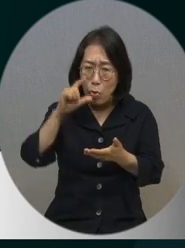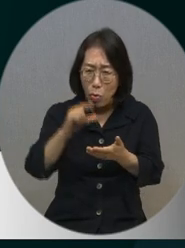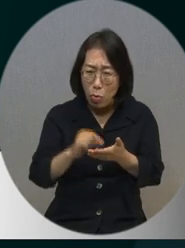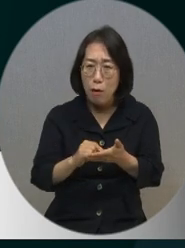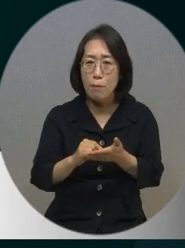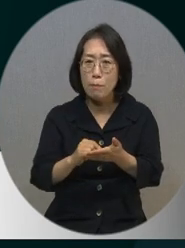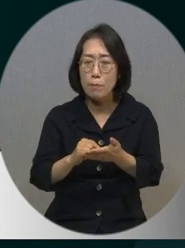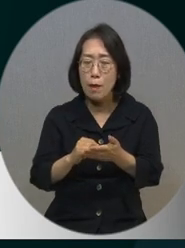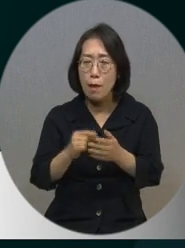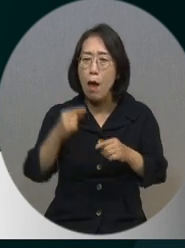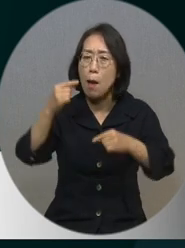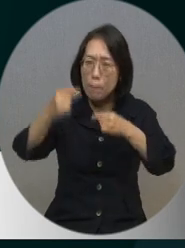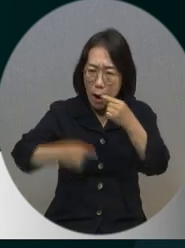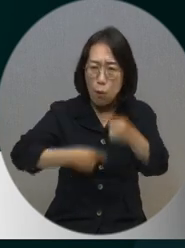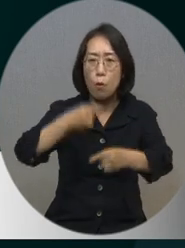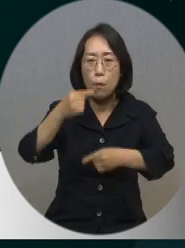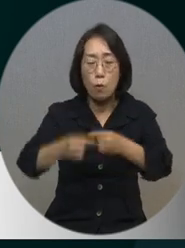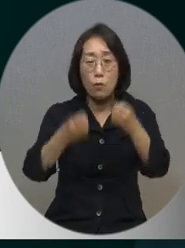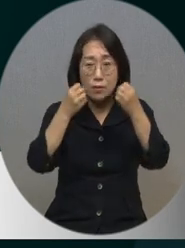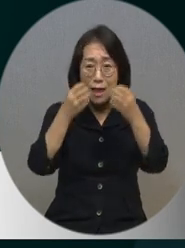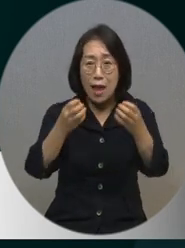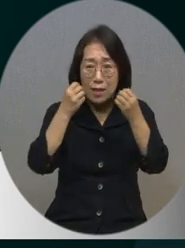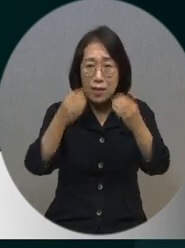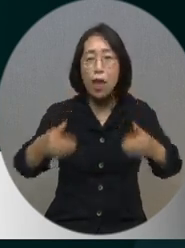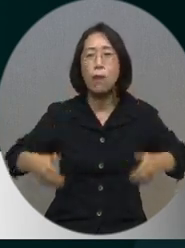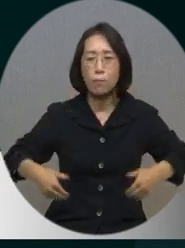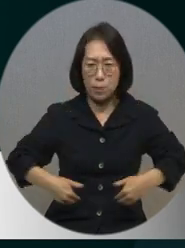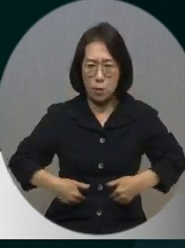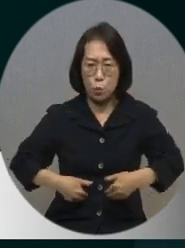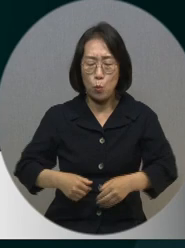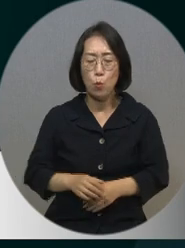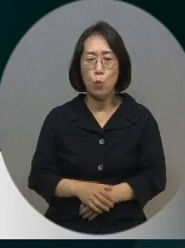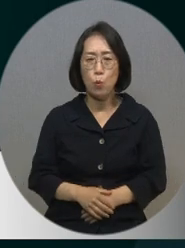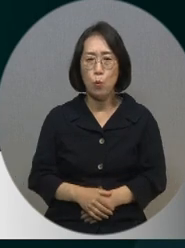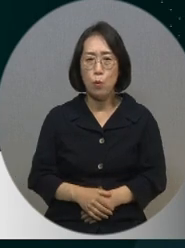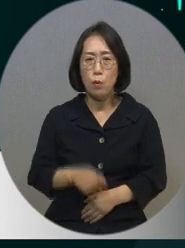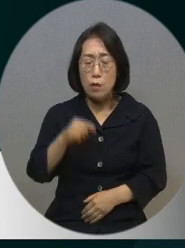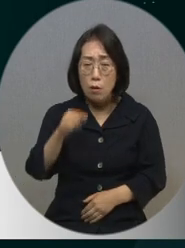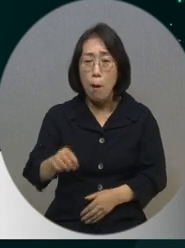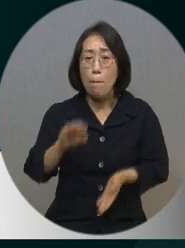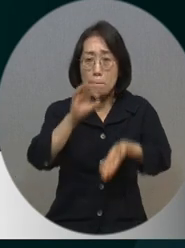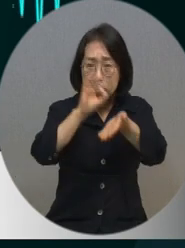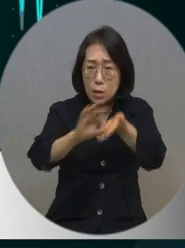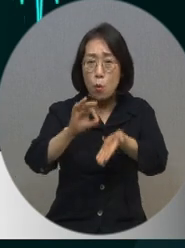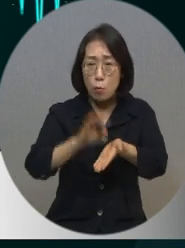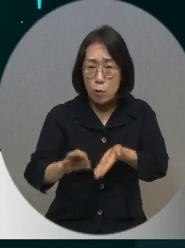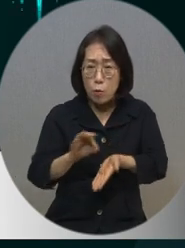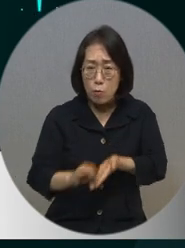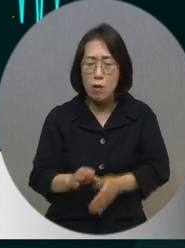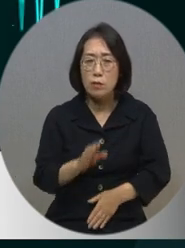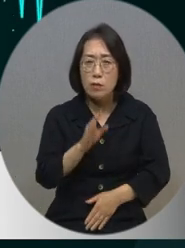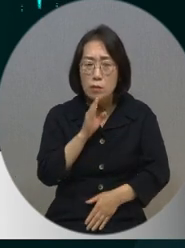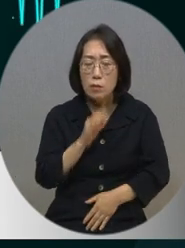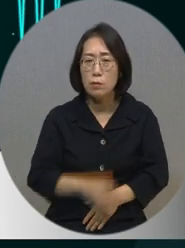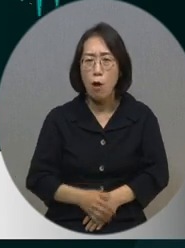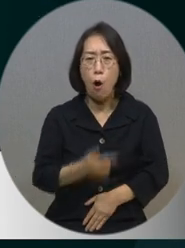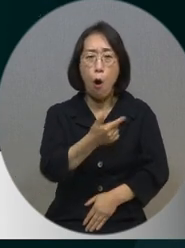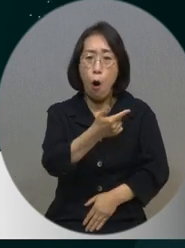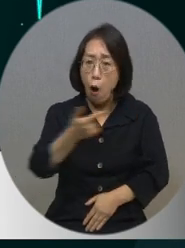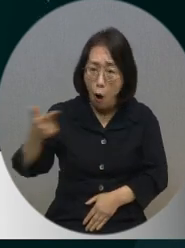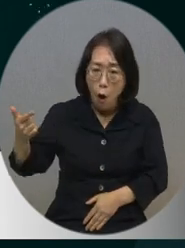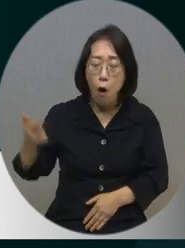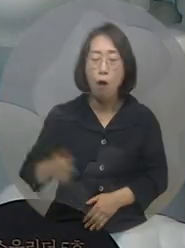이거는 닳는 거라서 또 배터리도 갈아줘야 되고 이런 비용이 정말로